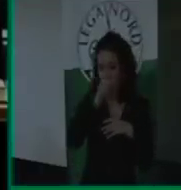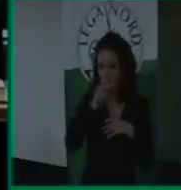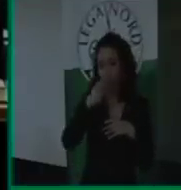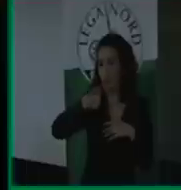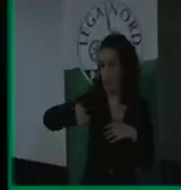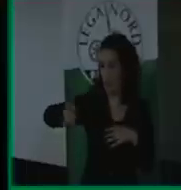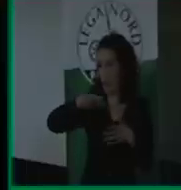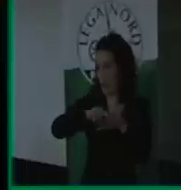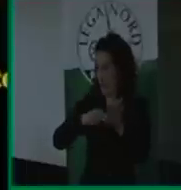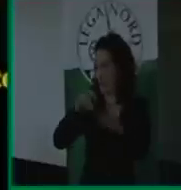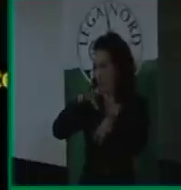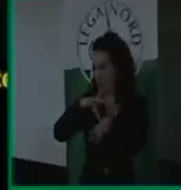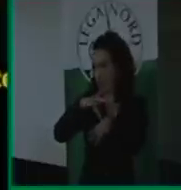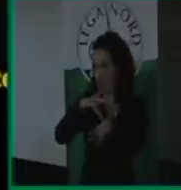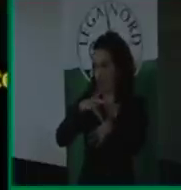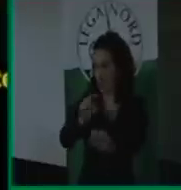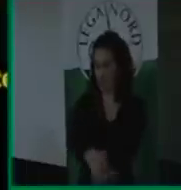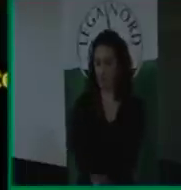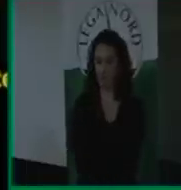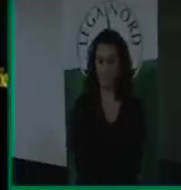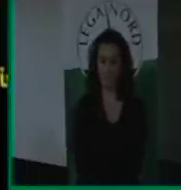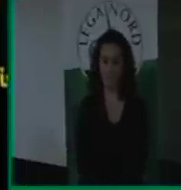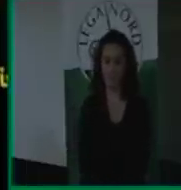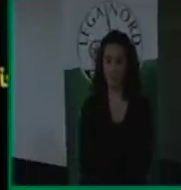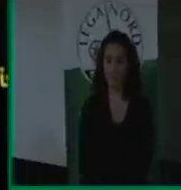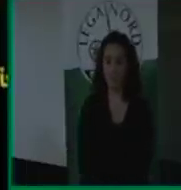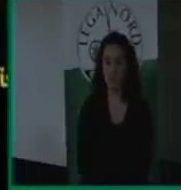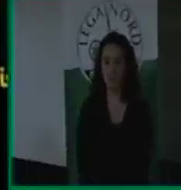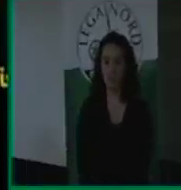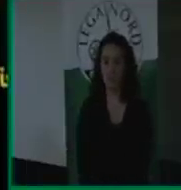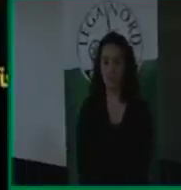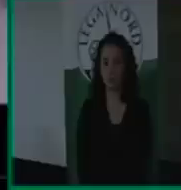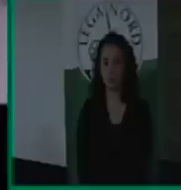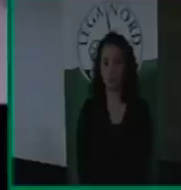i problemi dest